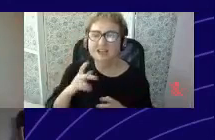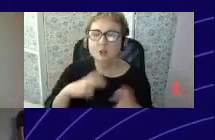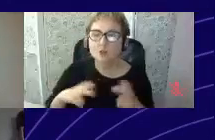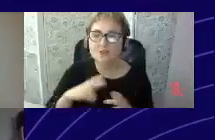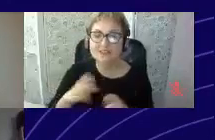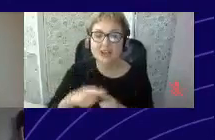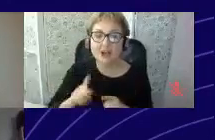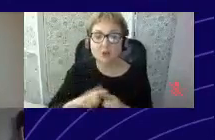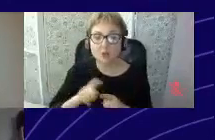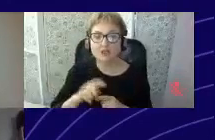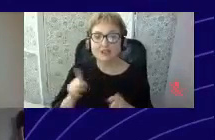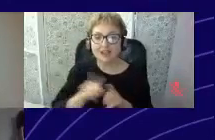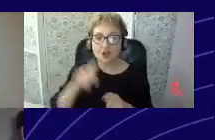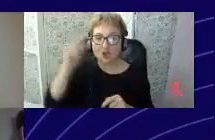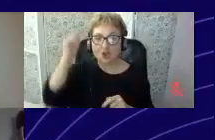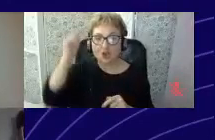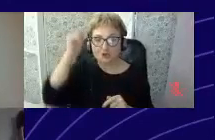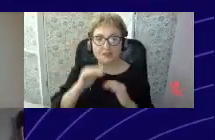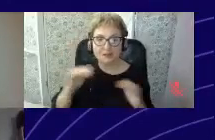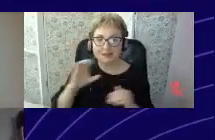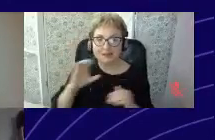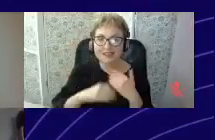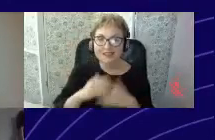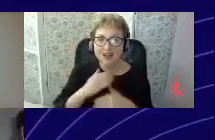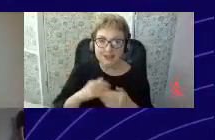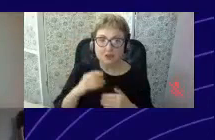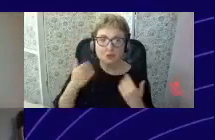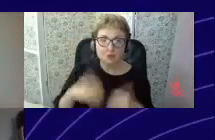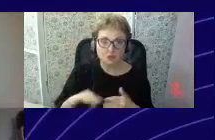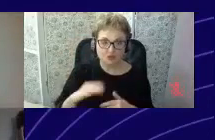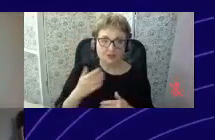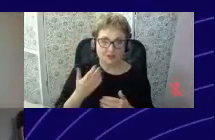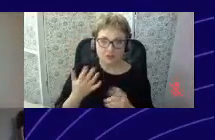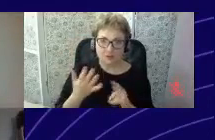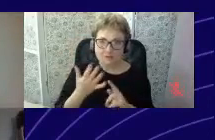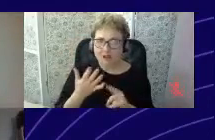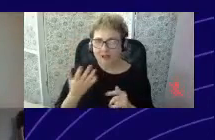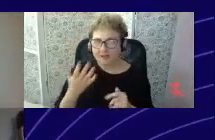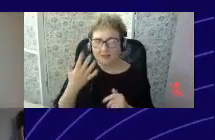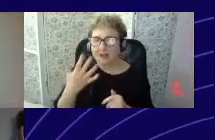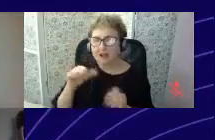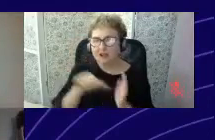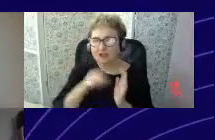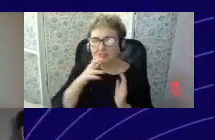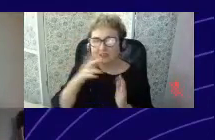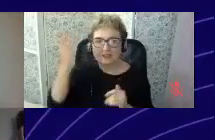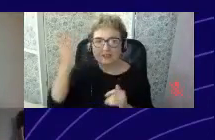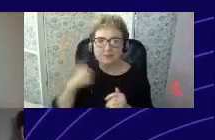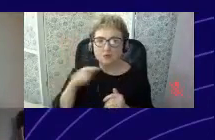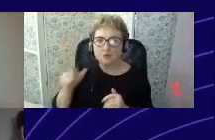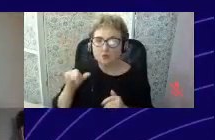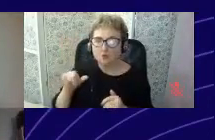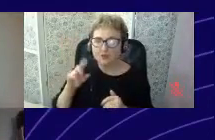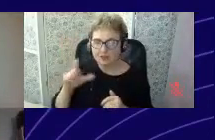университет, который также обучает ребят с инвалидностью, и уже, наверное, 5 или 6 лет назад мы